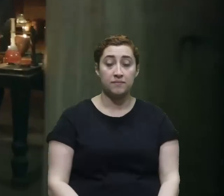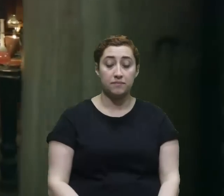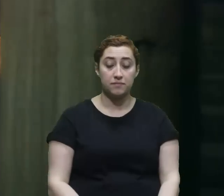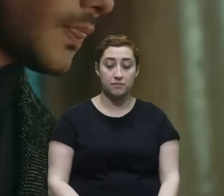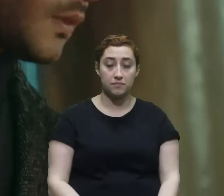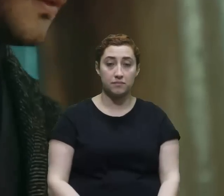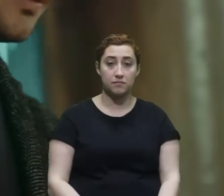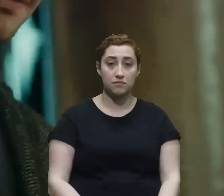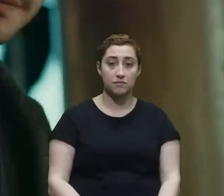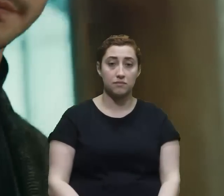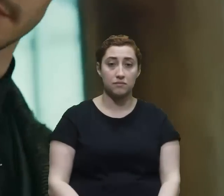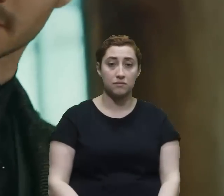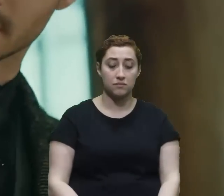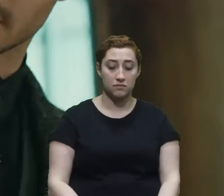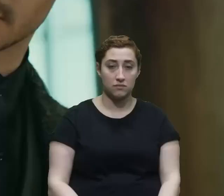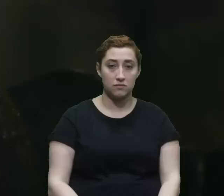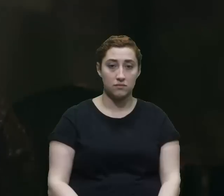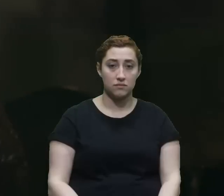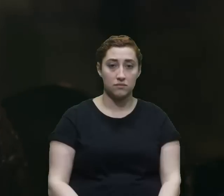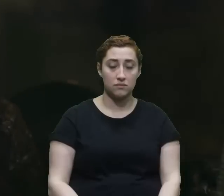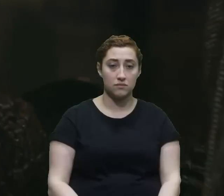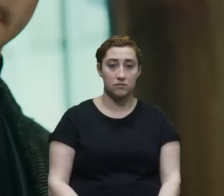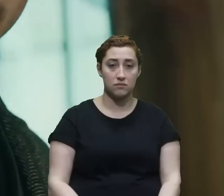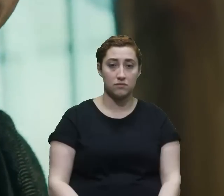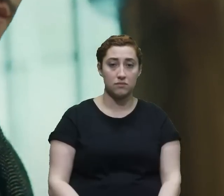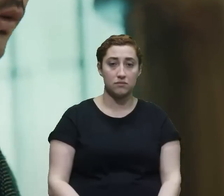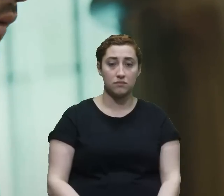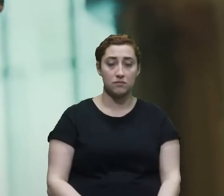kaş göz yaparak Nihan'ın susmasını işaret etti.